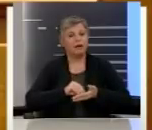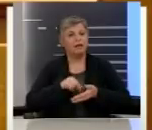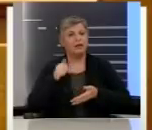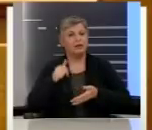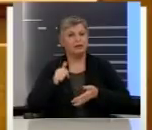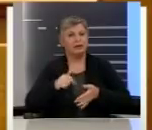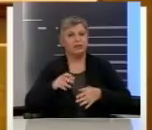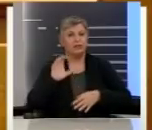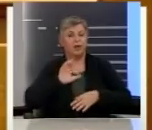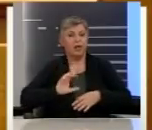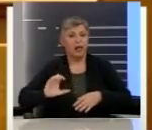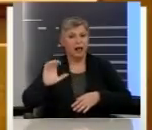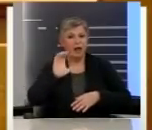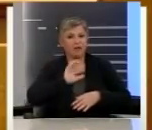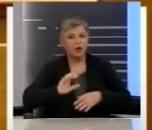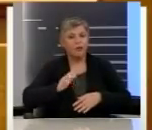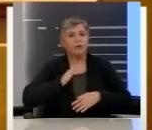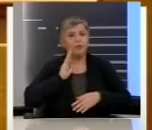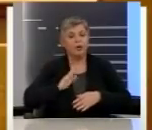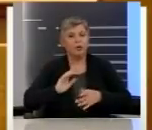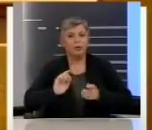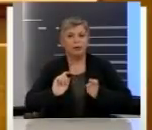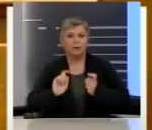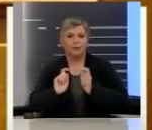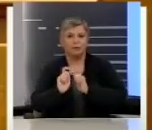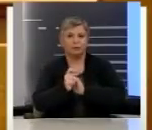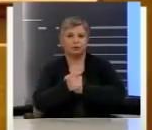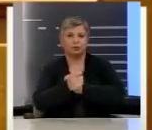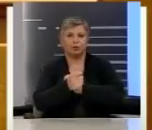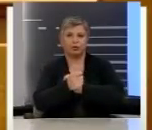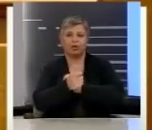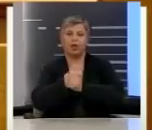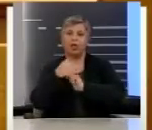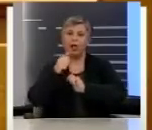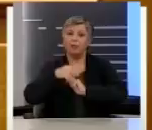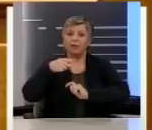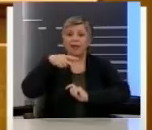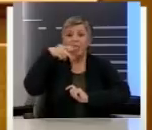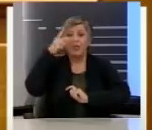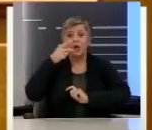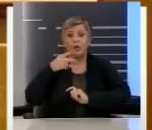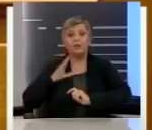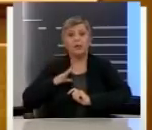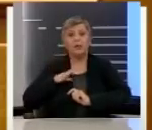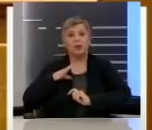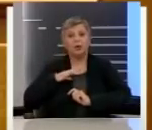τη χώρα, εξυγχρονίζουμε τη χώρα και διευρύνουμε τα δικαιώματα όλων των πολιτών.